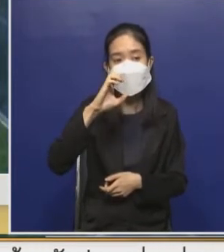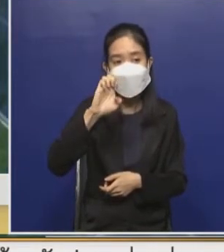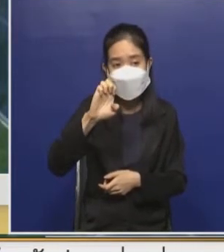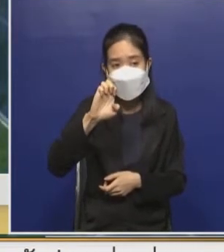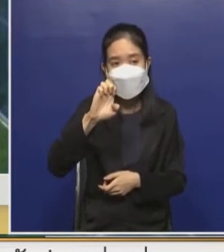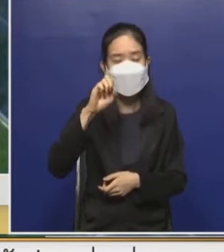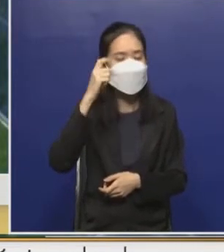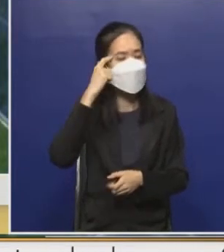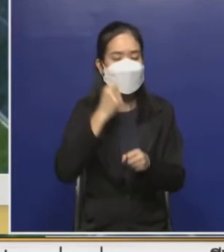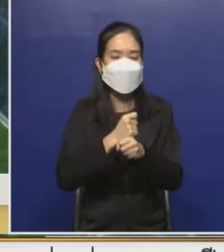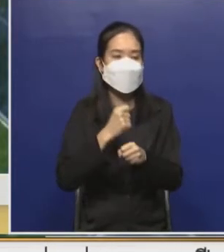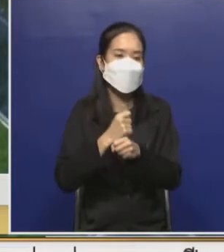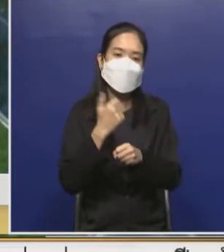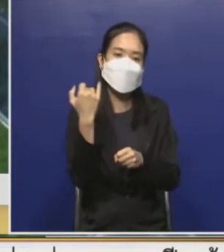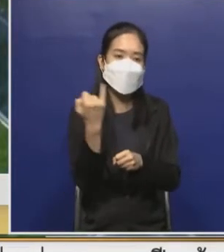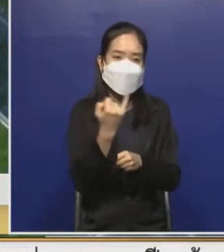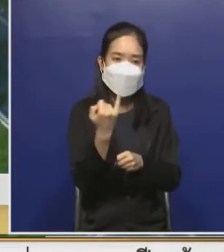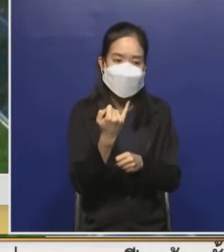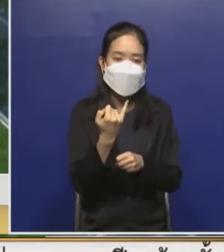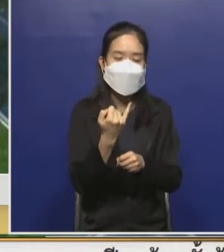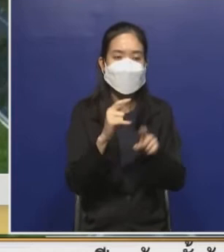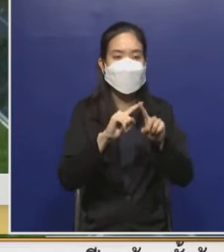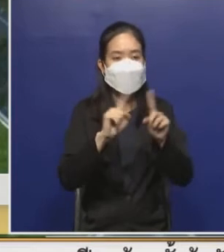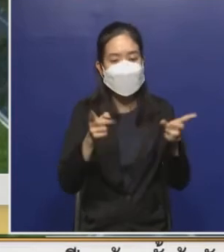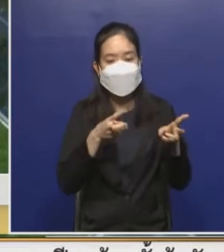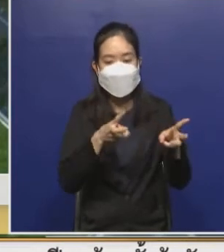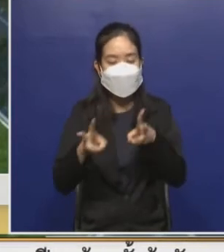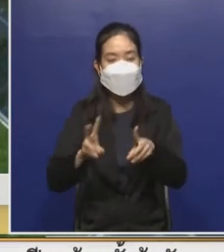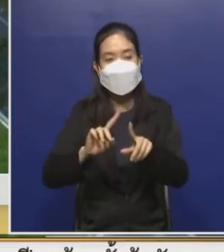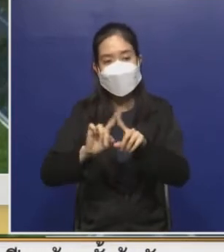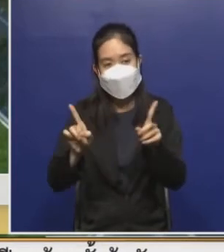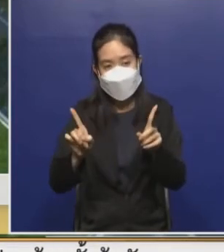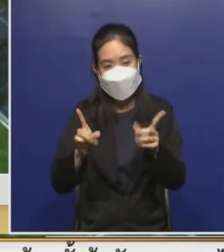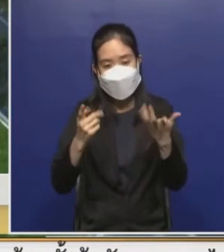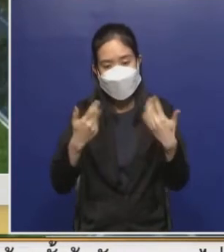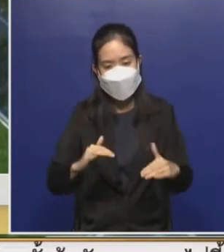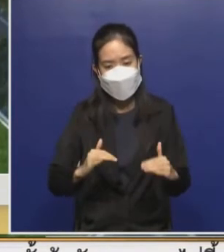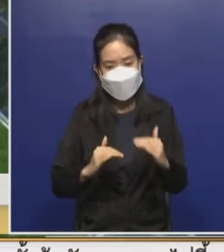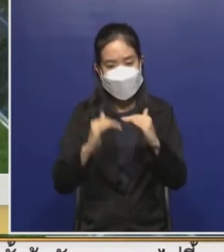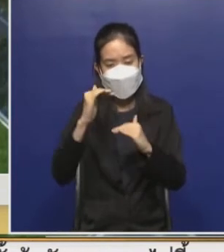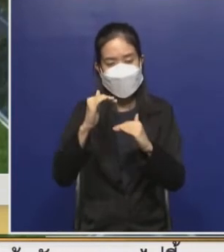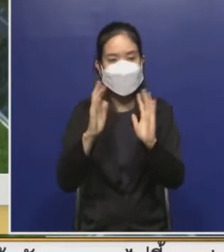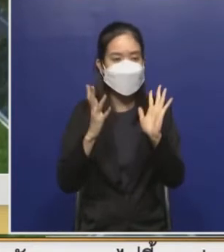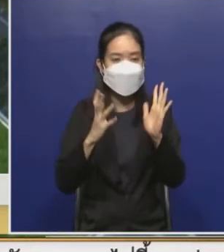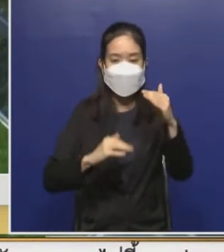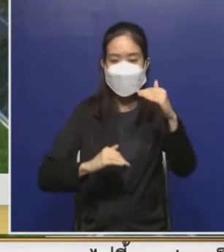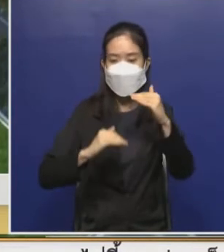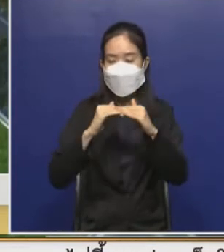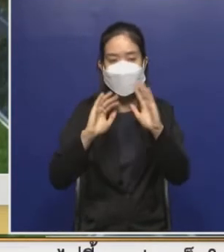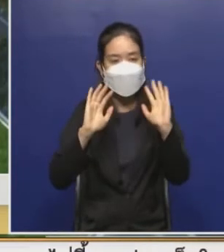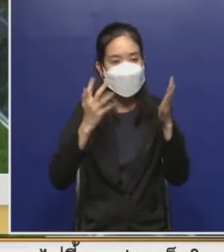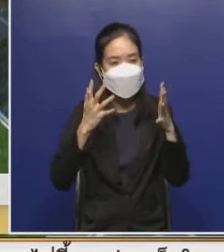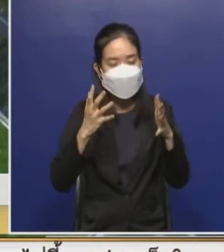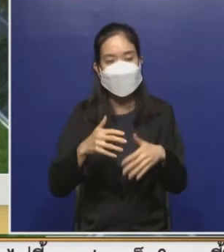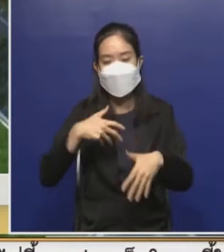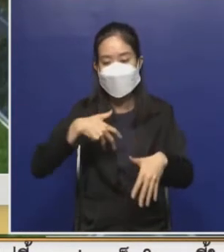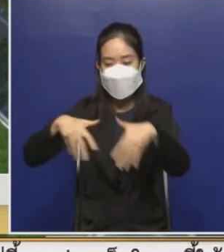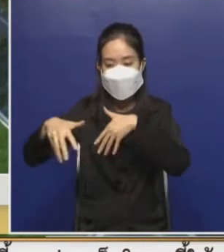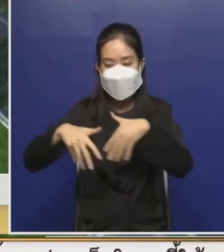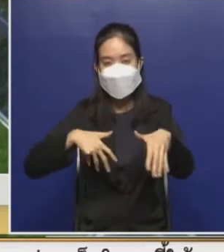แลและระดมทุนได้ะระดมทุนได้พร้อมกับสร้างความเหลือมล้ำพร้มกบส้างคามเหือมล้ำให้เป็นต้นทุนของสังคมของเราครับ ทำแบบทาน ให้เป็ตนทนของสังคมของเราครั่ประทาน